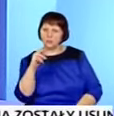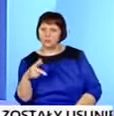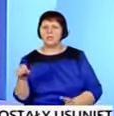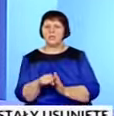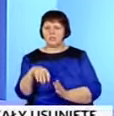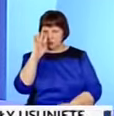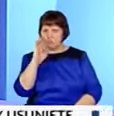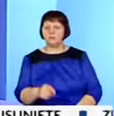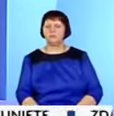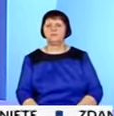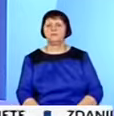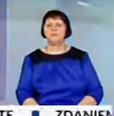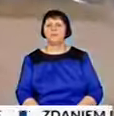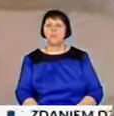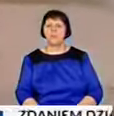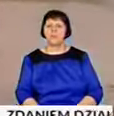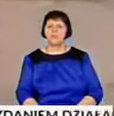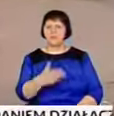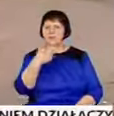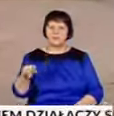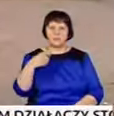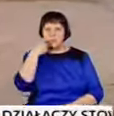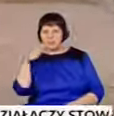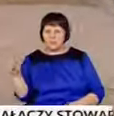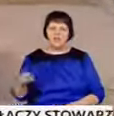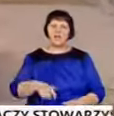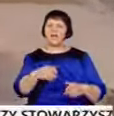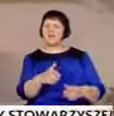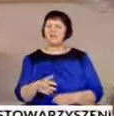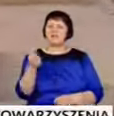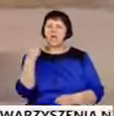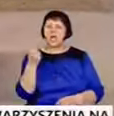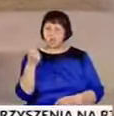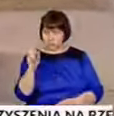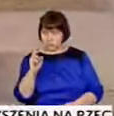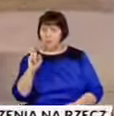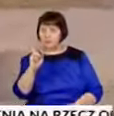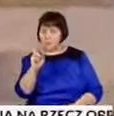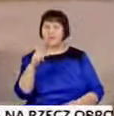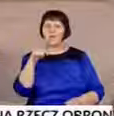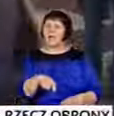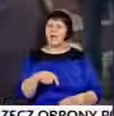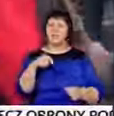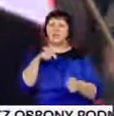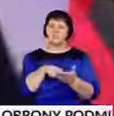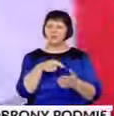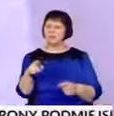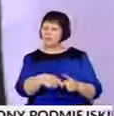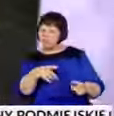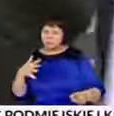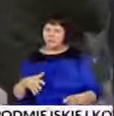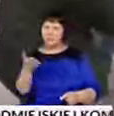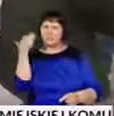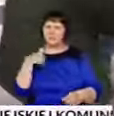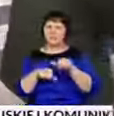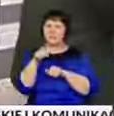Cybulski i Agnieszka Śmiechowska. Nie wyjechali na drogę ciągnikami, jak zapowiadali, ale i tak protest rolników miał ostrzejszą formę niż